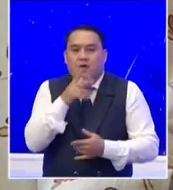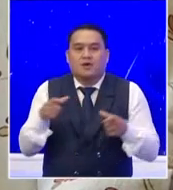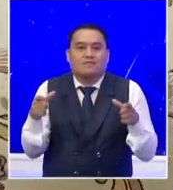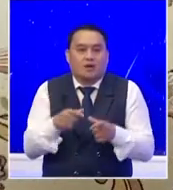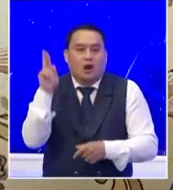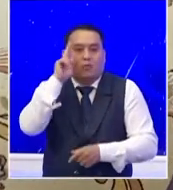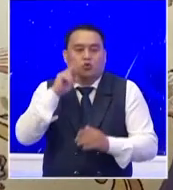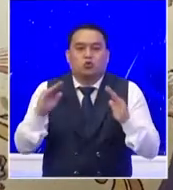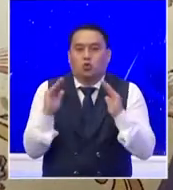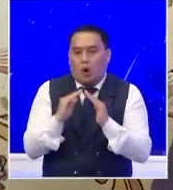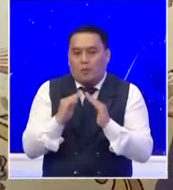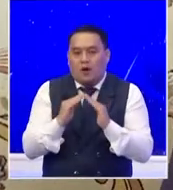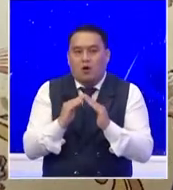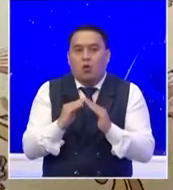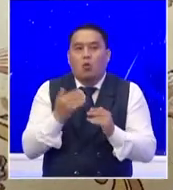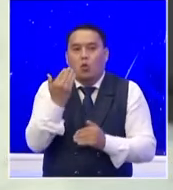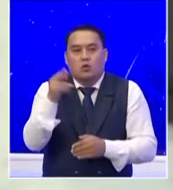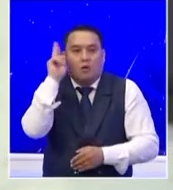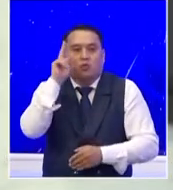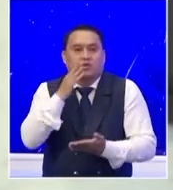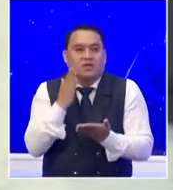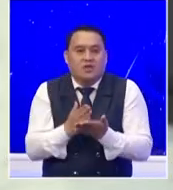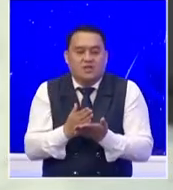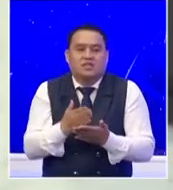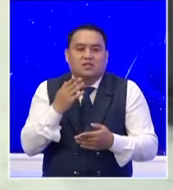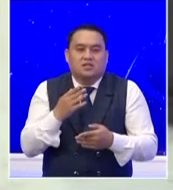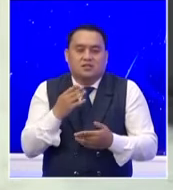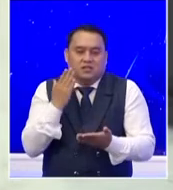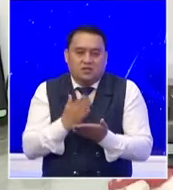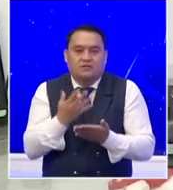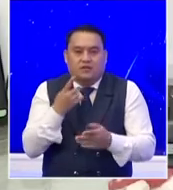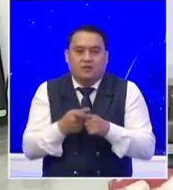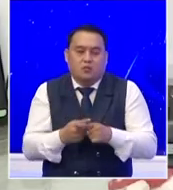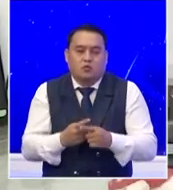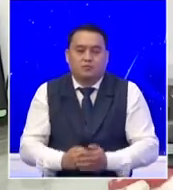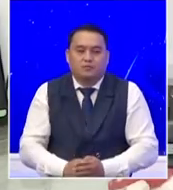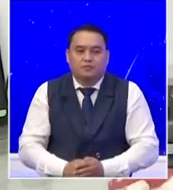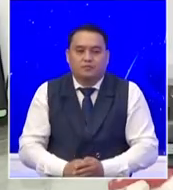парень обучается онлайн. В дистанционном обучении есть немало плюсов, говорит Алишер.